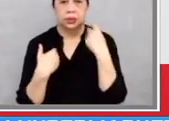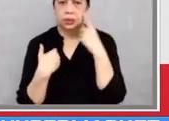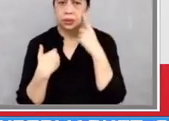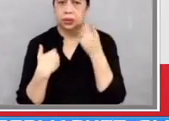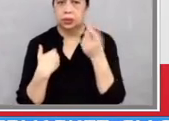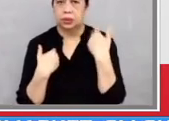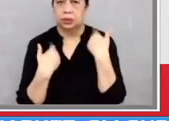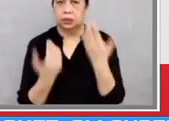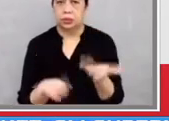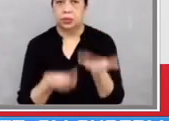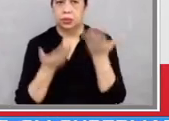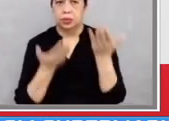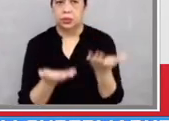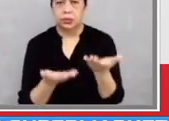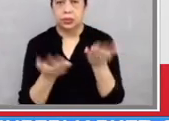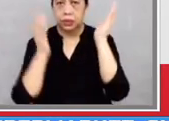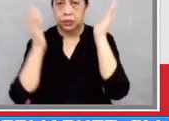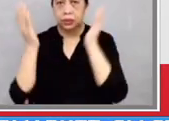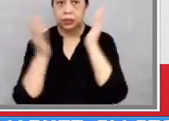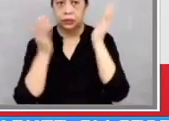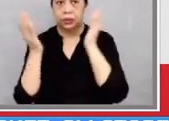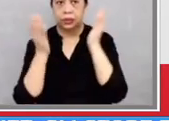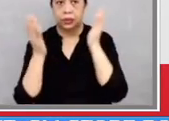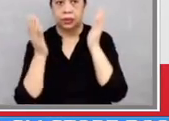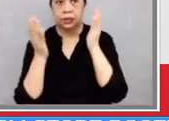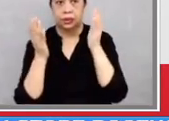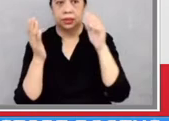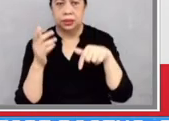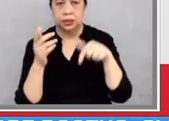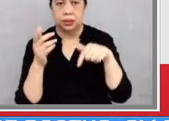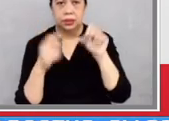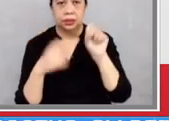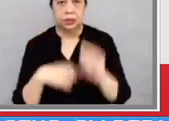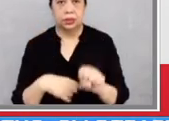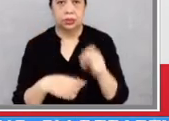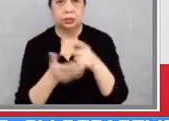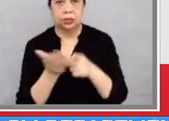na services dito sa yes. May southern part ng inyong